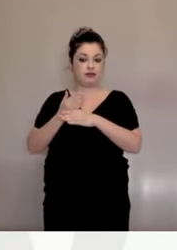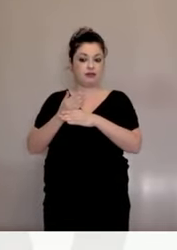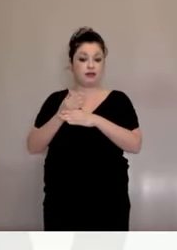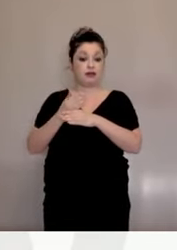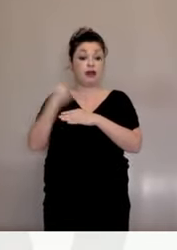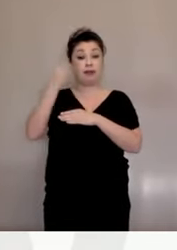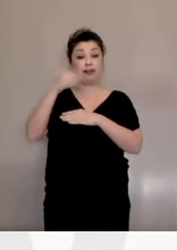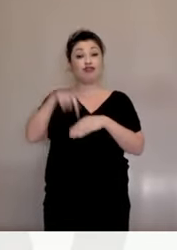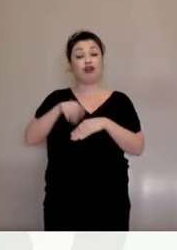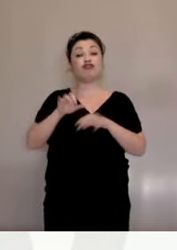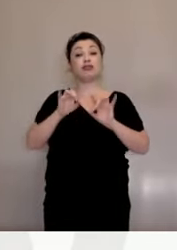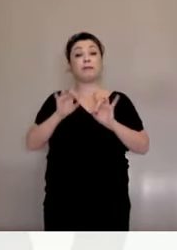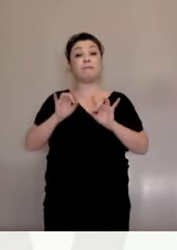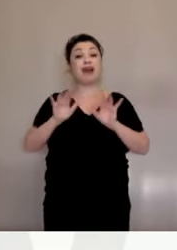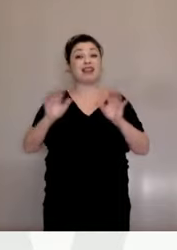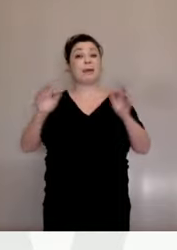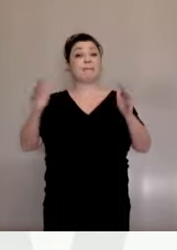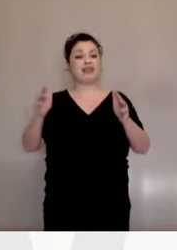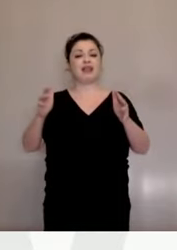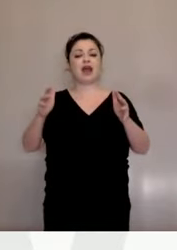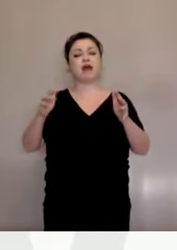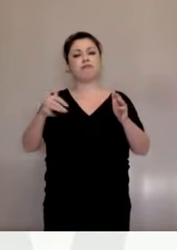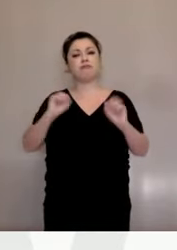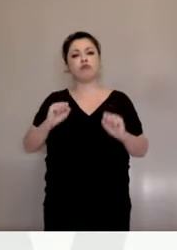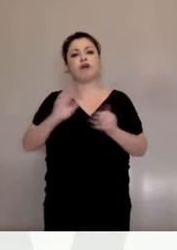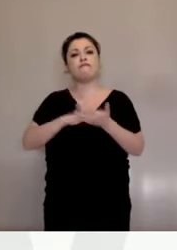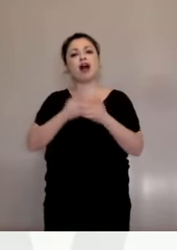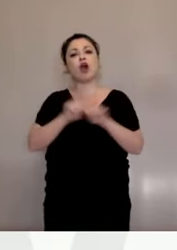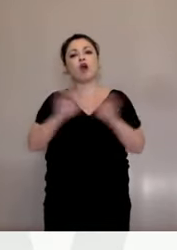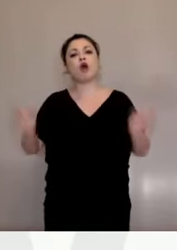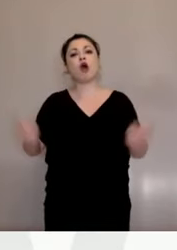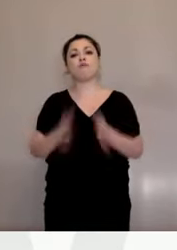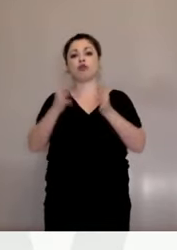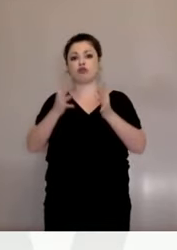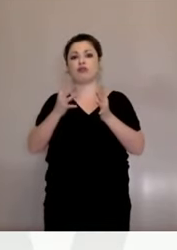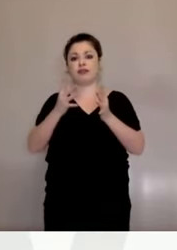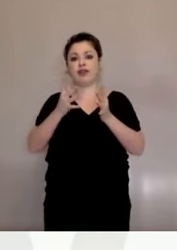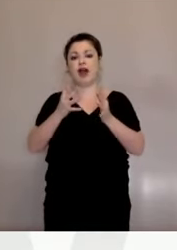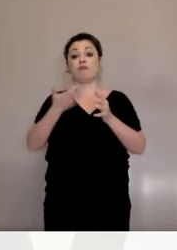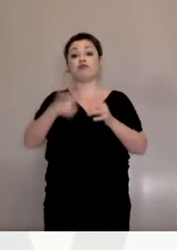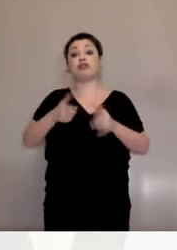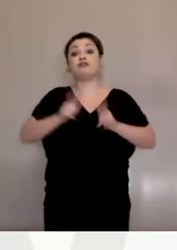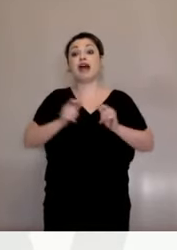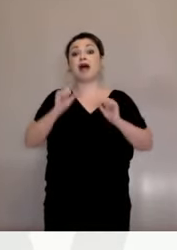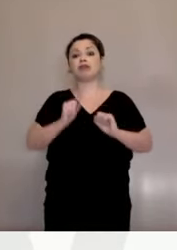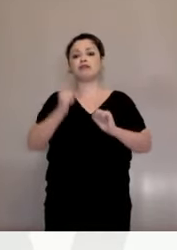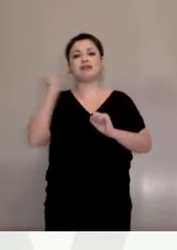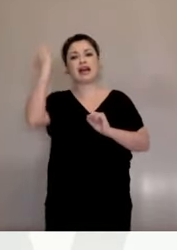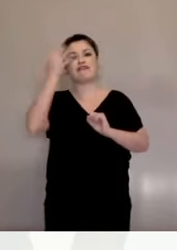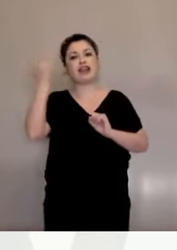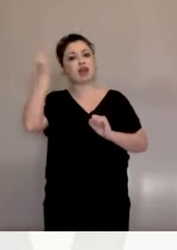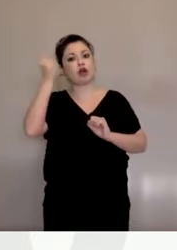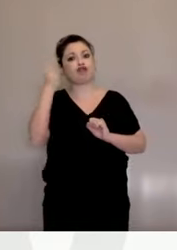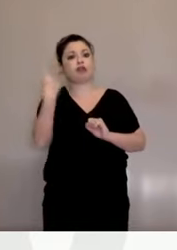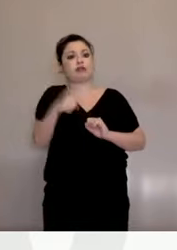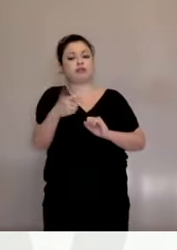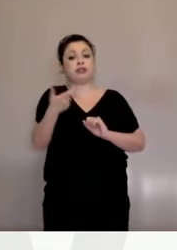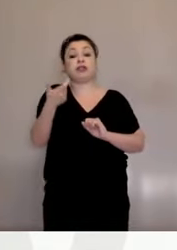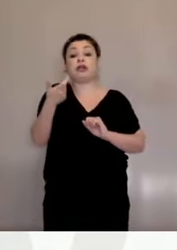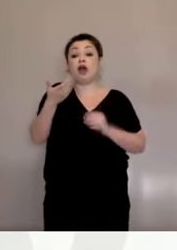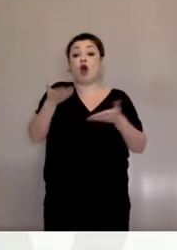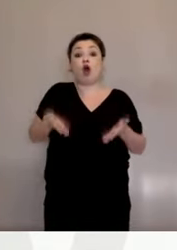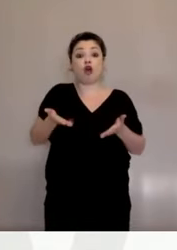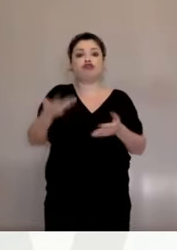la pandemia è come un'opportunità per pensare questo. Oggi abbiamo la necessità